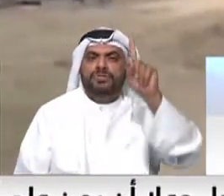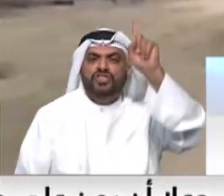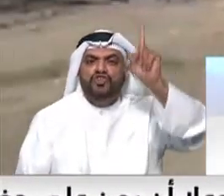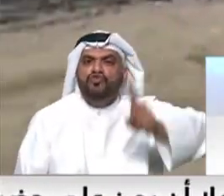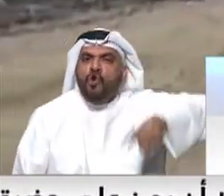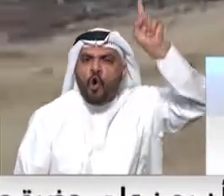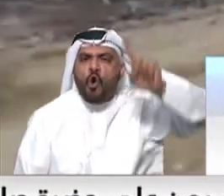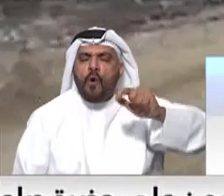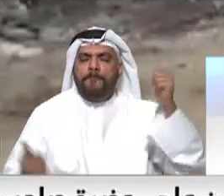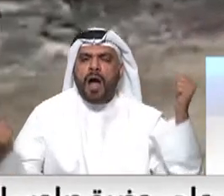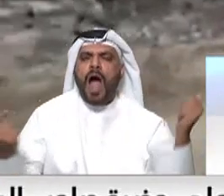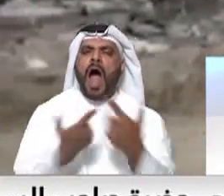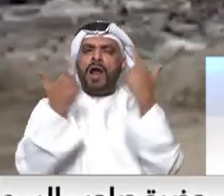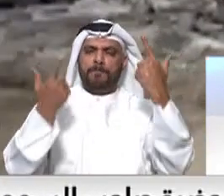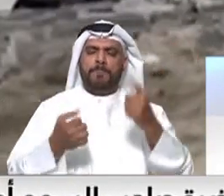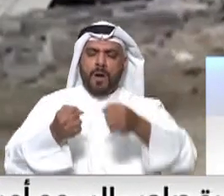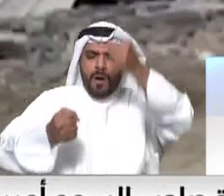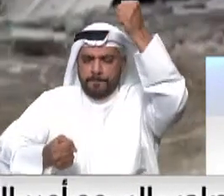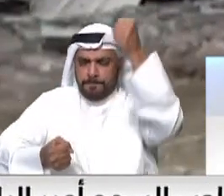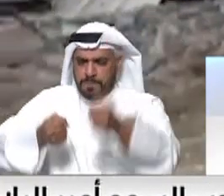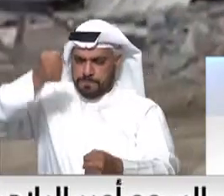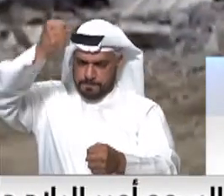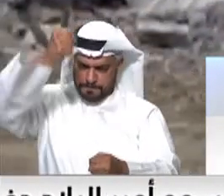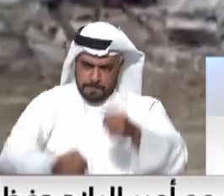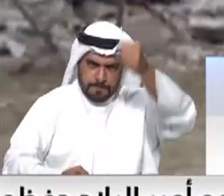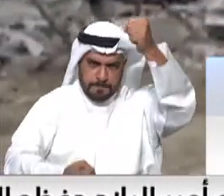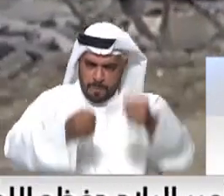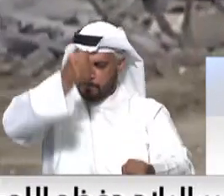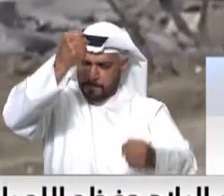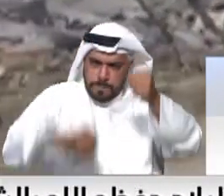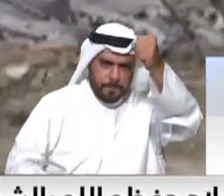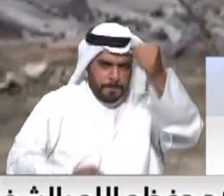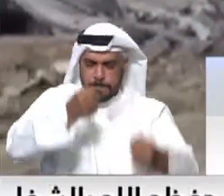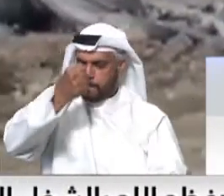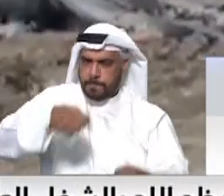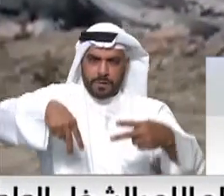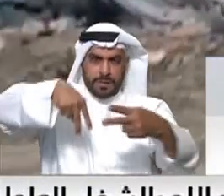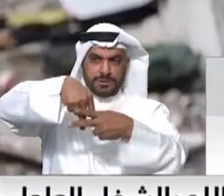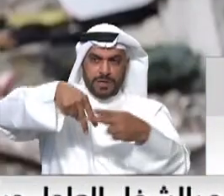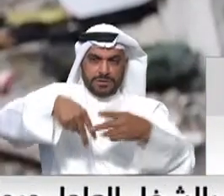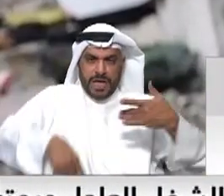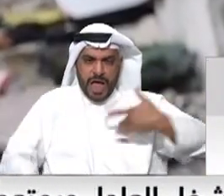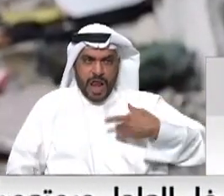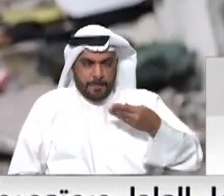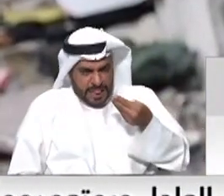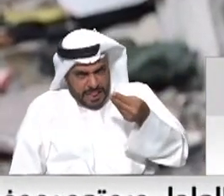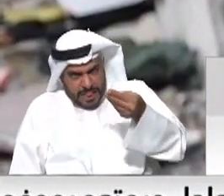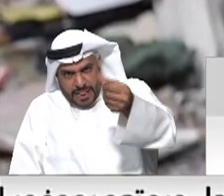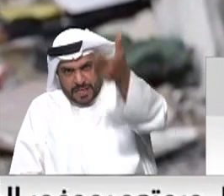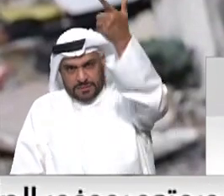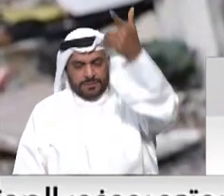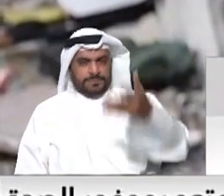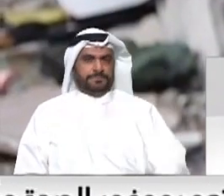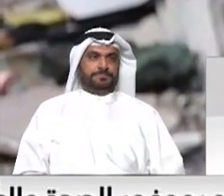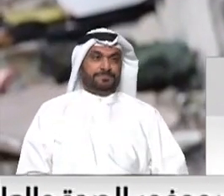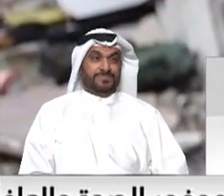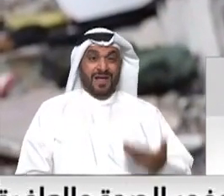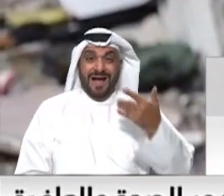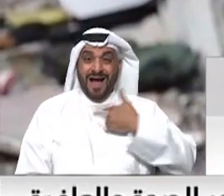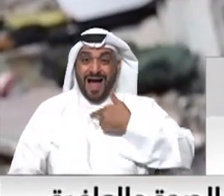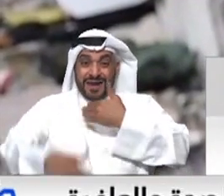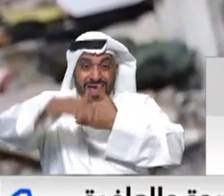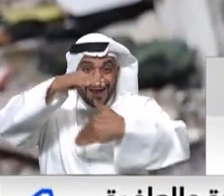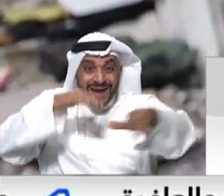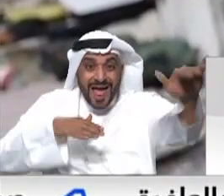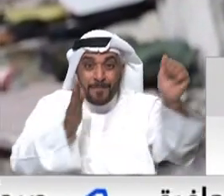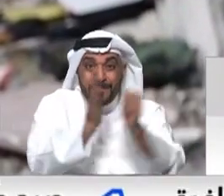غزة كيان صهيوني مغتصب. جيت اخذ اشي جاي علي شتا لبناتي، مش لاقيه